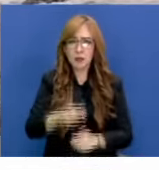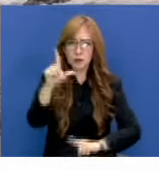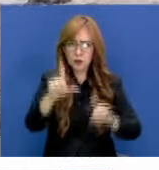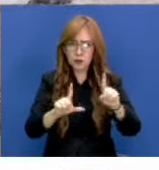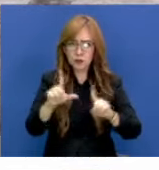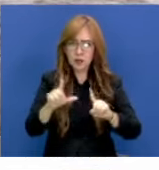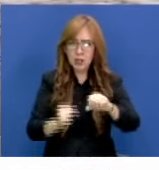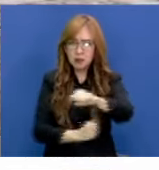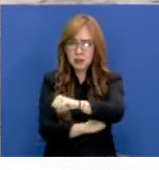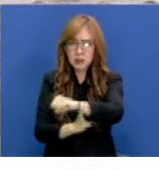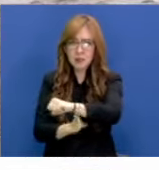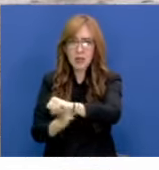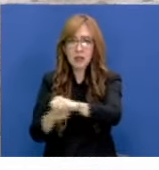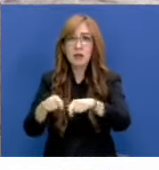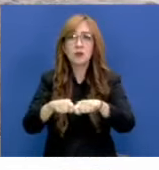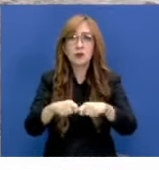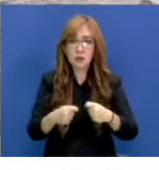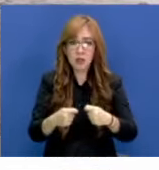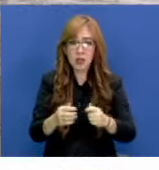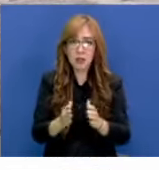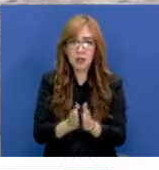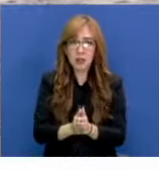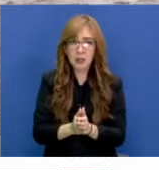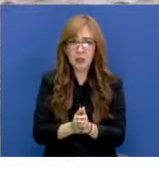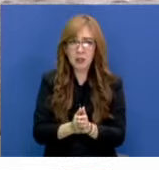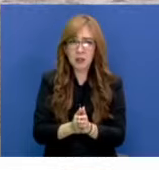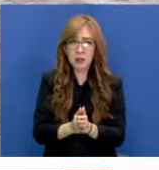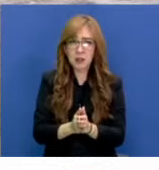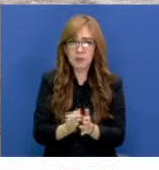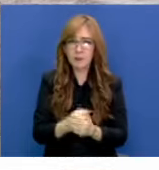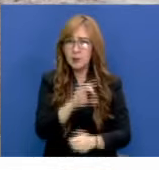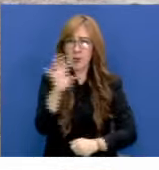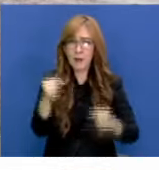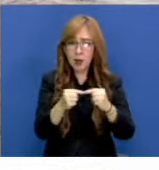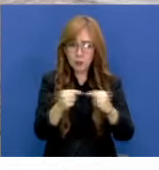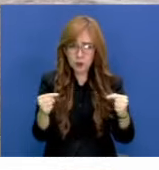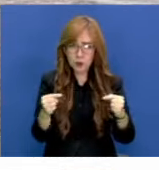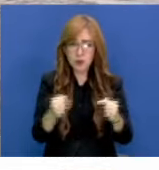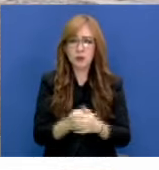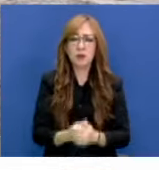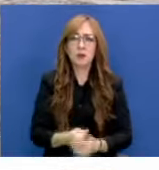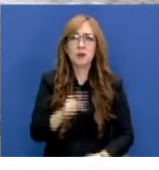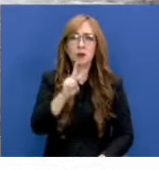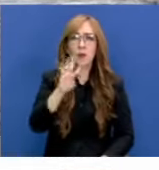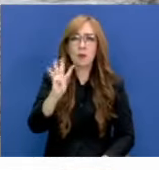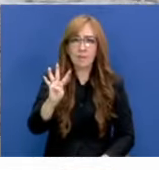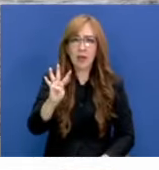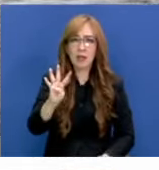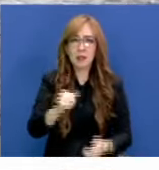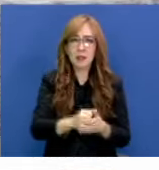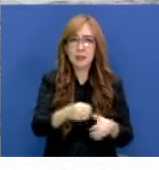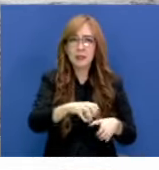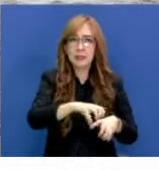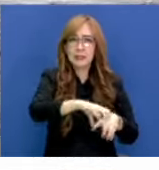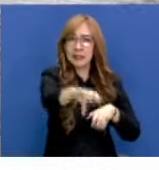jembatan mengalami rusak dan beberapa jantungnya putus total. 24 saluran